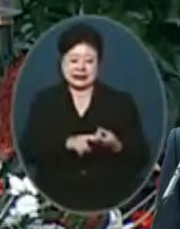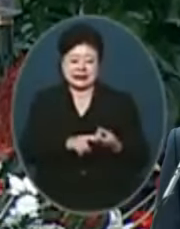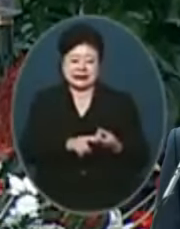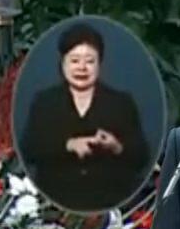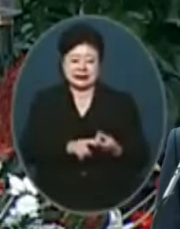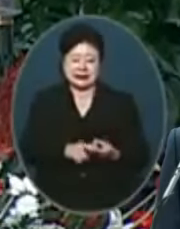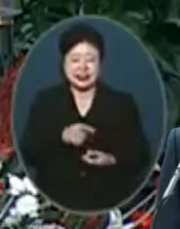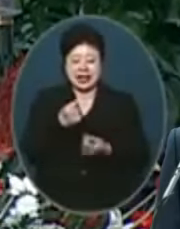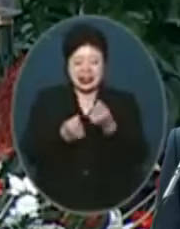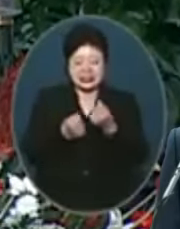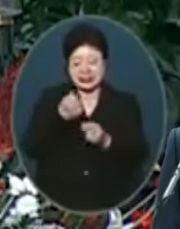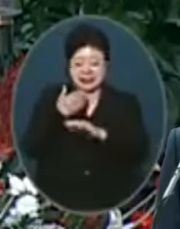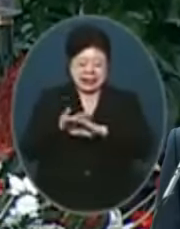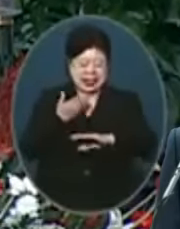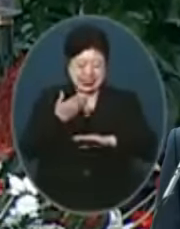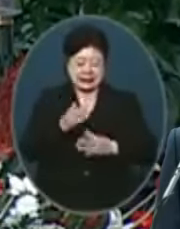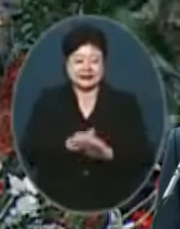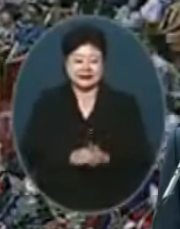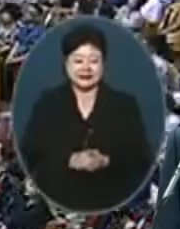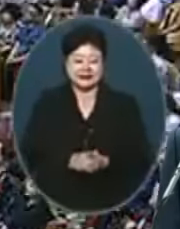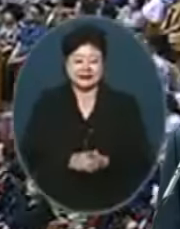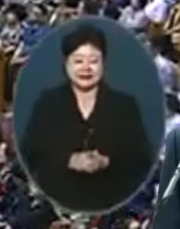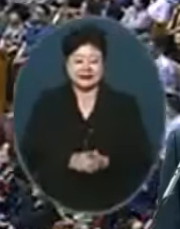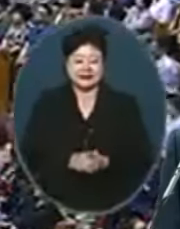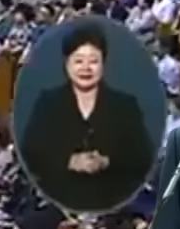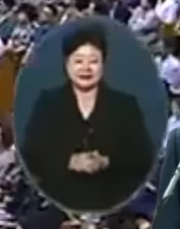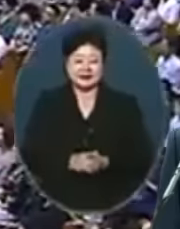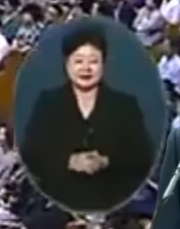그 해석이 달라지는 것입니다.